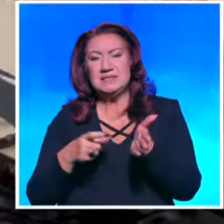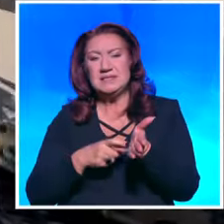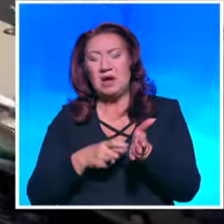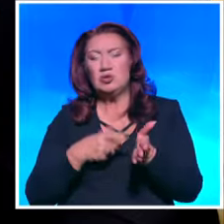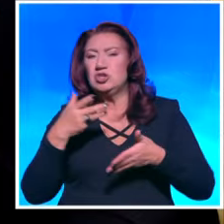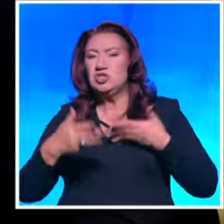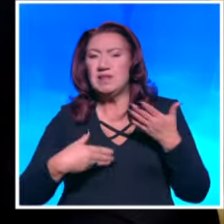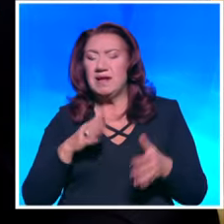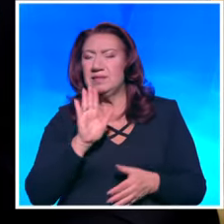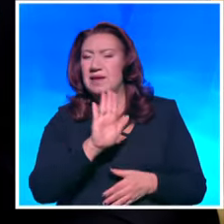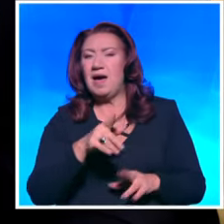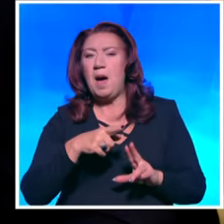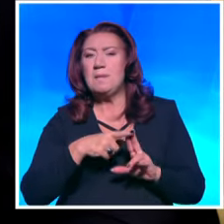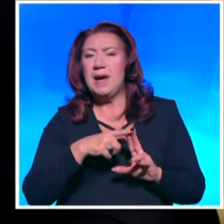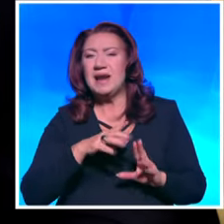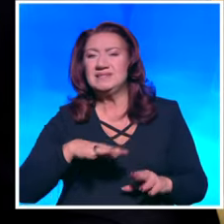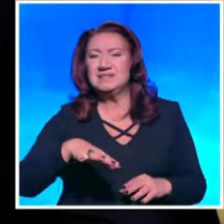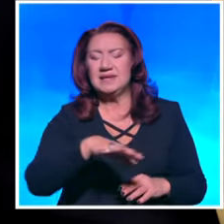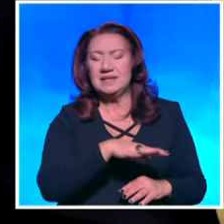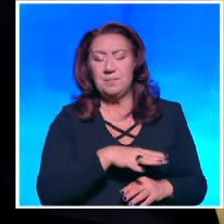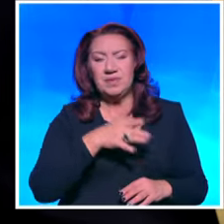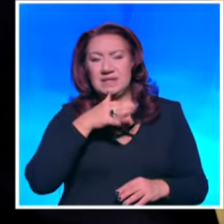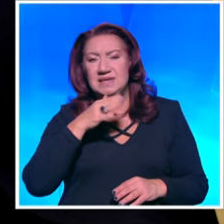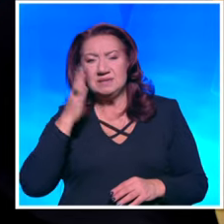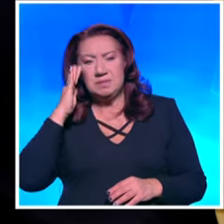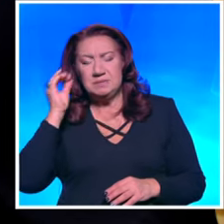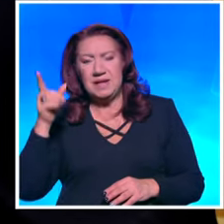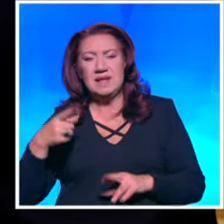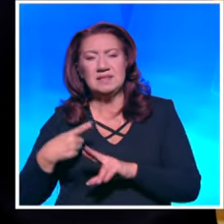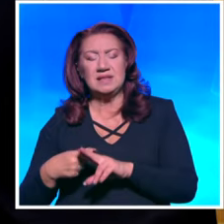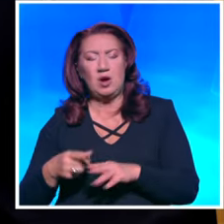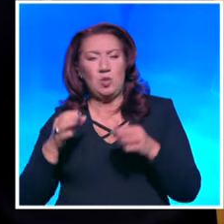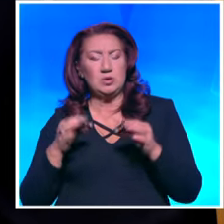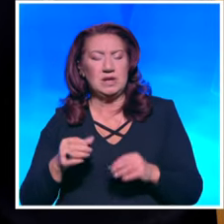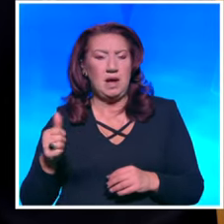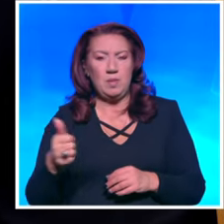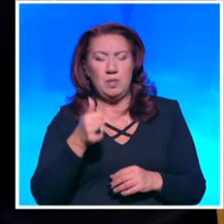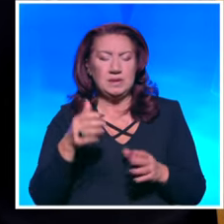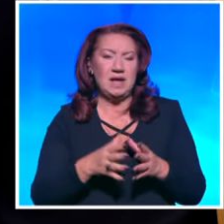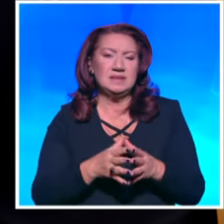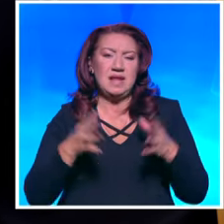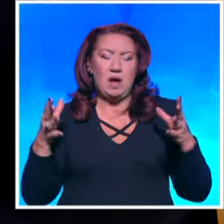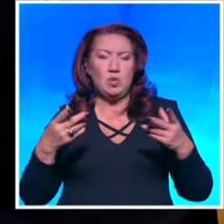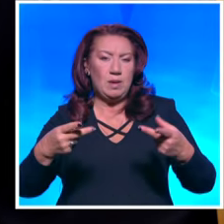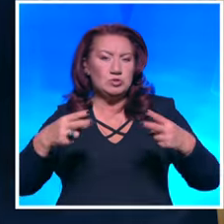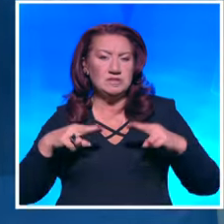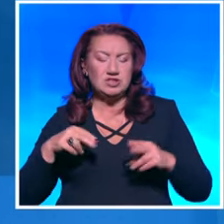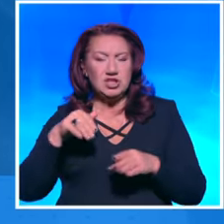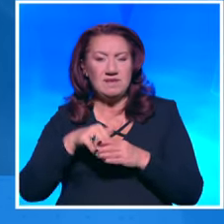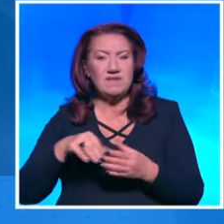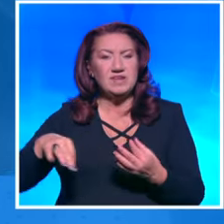палестинците израелският премиер бенямин нетаняху определи победата като най-голямото завръщане в